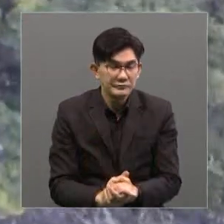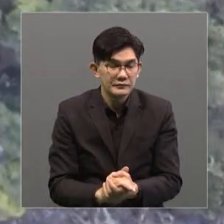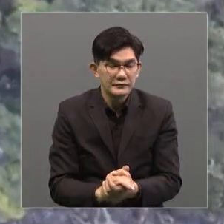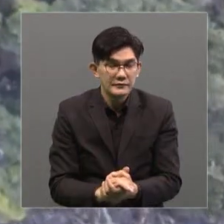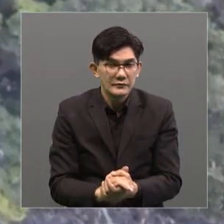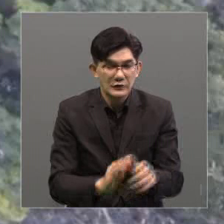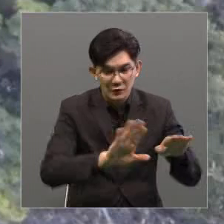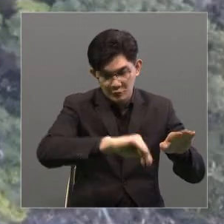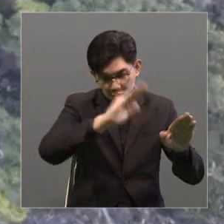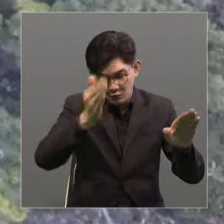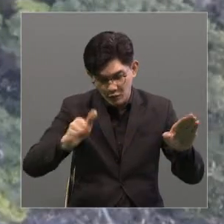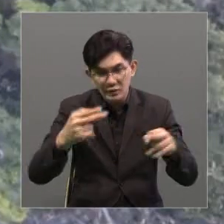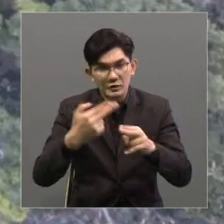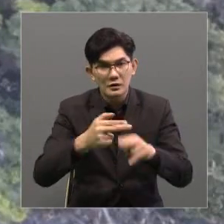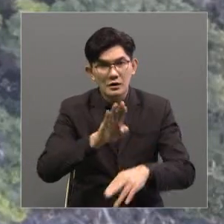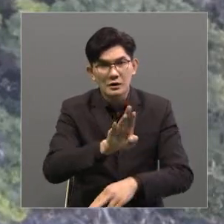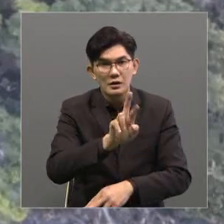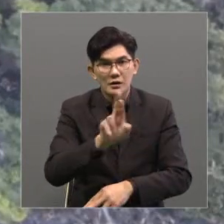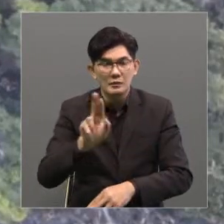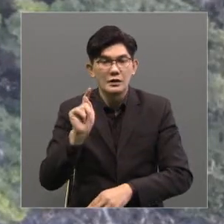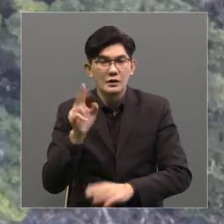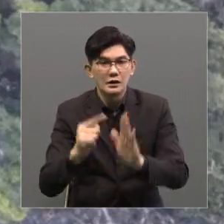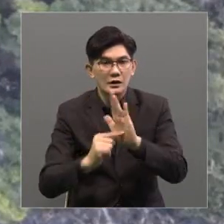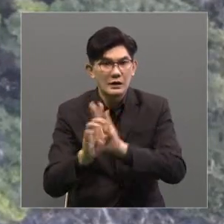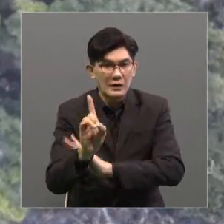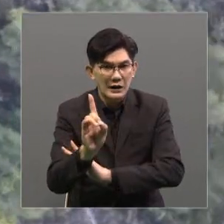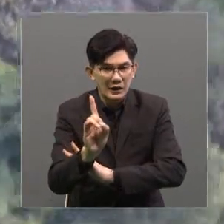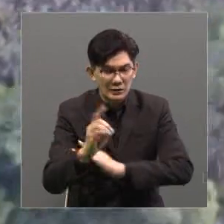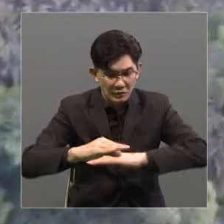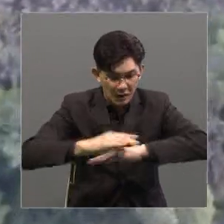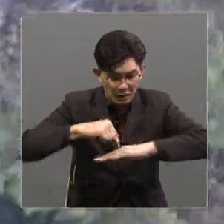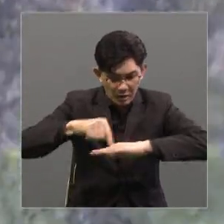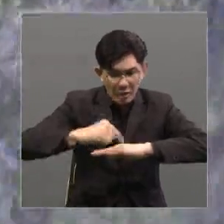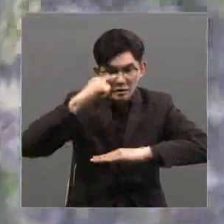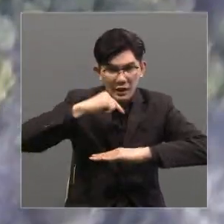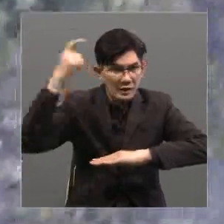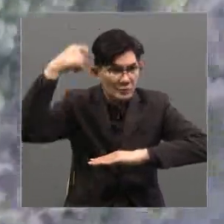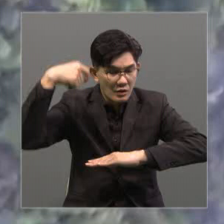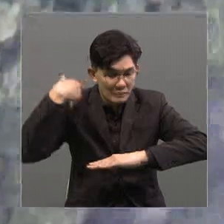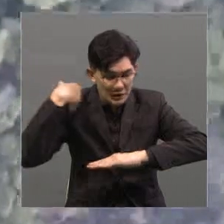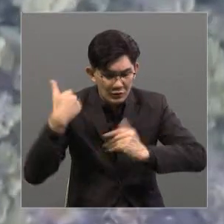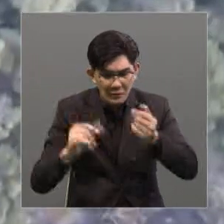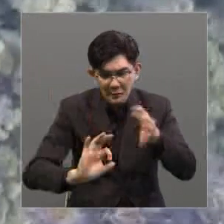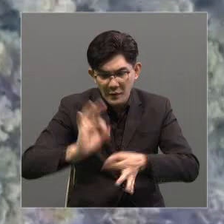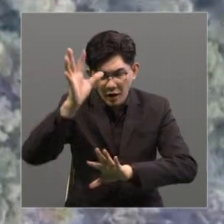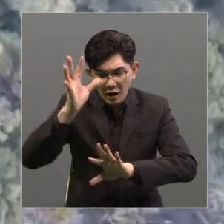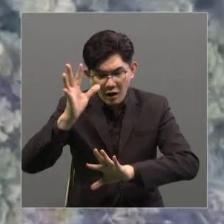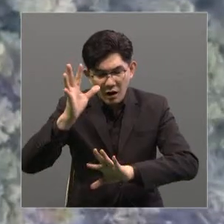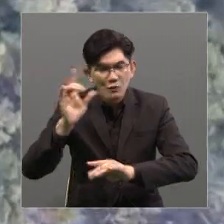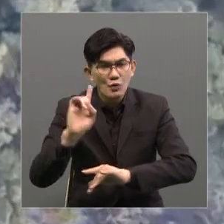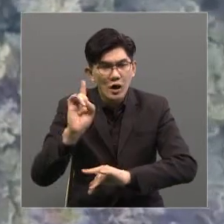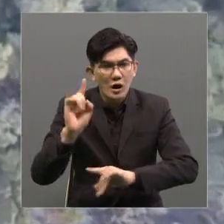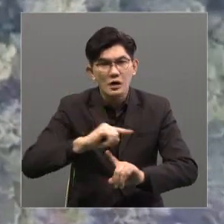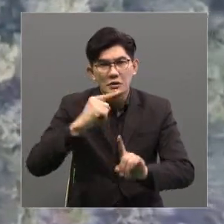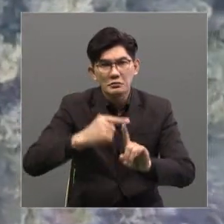ที่เทือกเขาบรรทัดนี่นะคะมันเป็นรอยต่อพื้นที่ชายแดนระหว่างไทยแล้วก็กัมพูชาเนี่ยจริงๆเนี่ยเกิดไฟป่ามาตั้งแต่